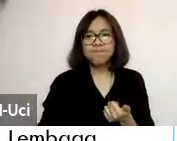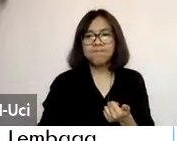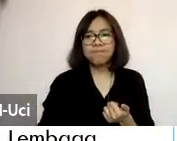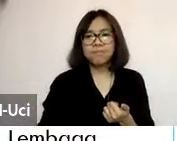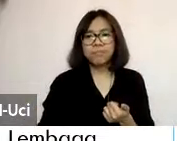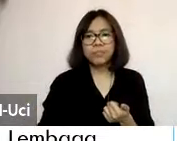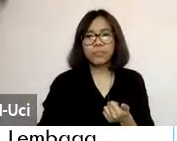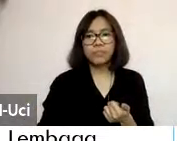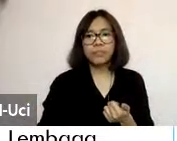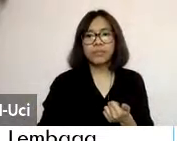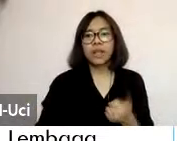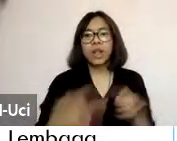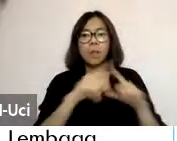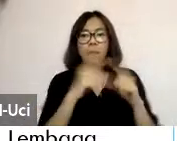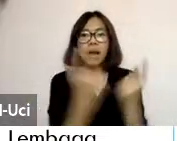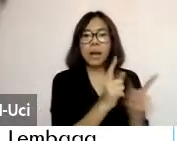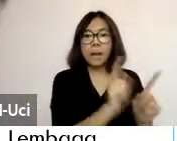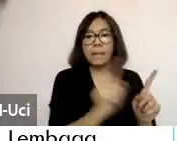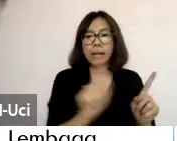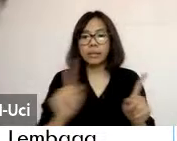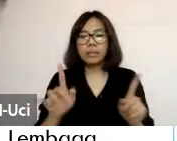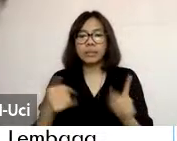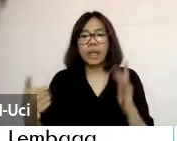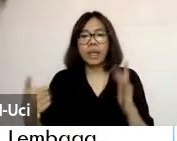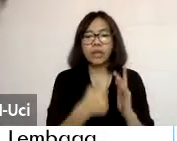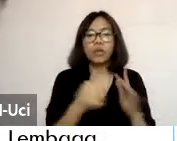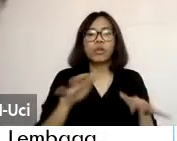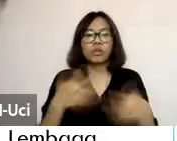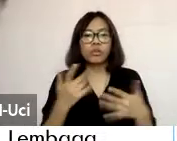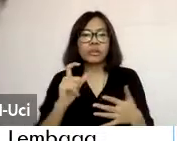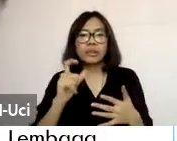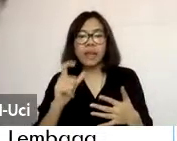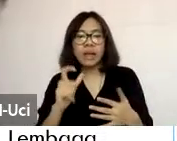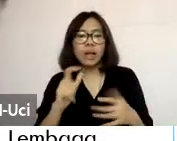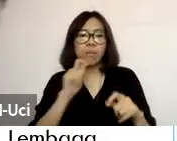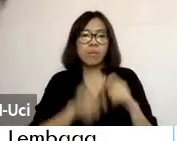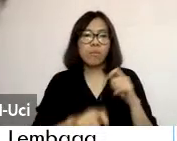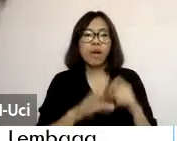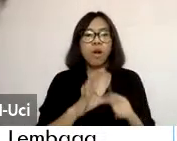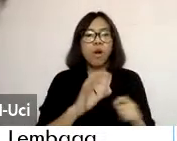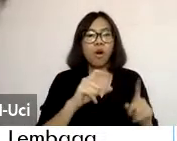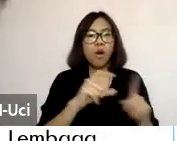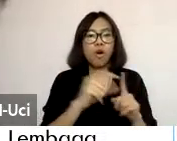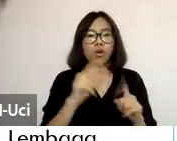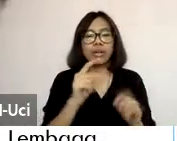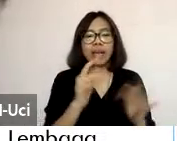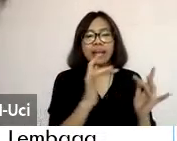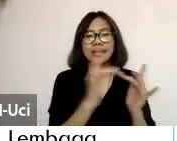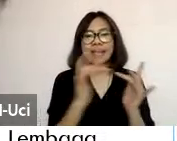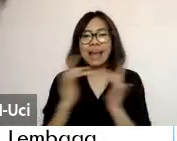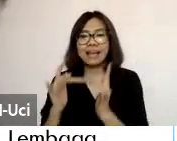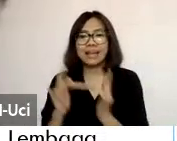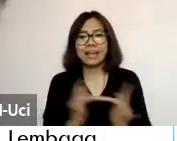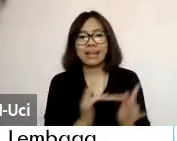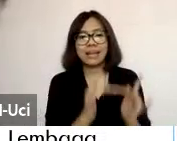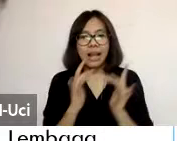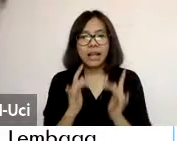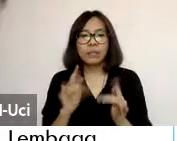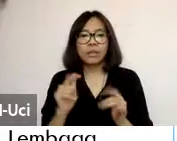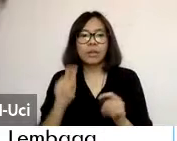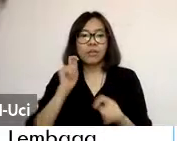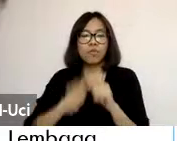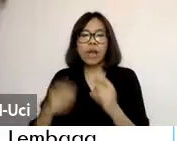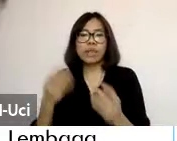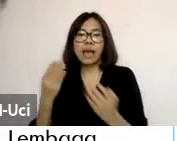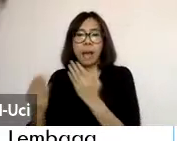kebijakan-kebijakan lembaga yang masing-masing kemudian pembuatan mengembangan nasional biar Network menggunakan Restu platform yang